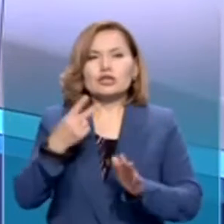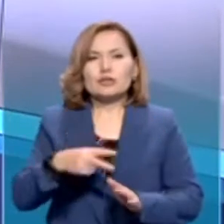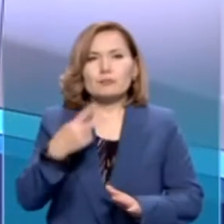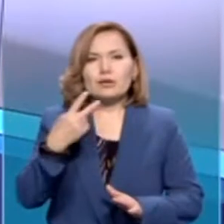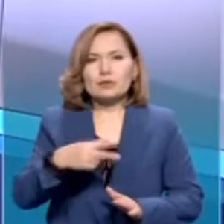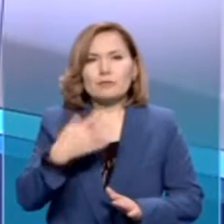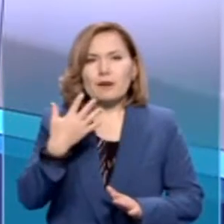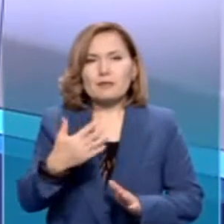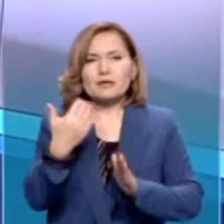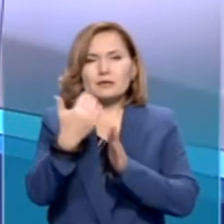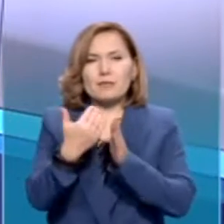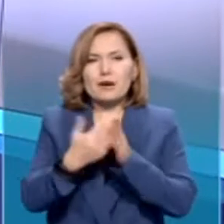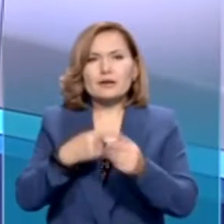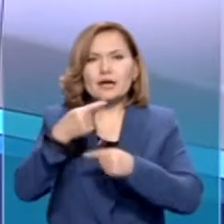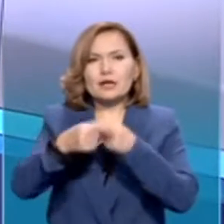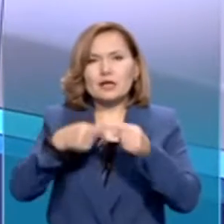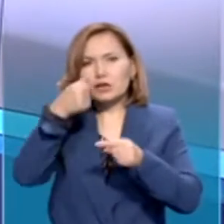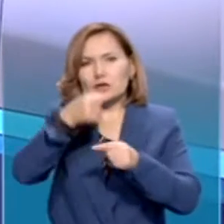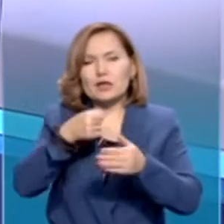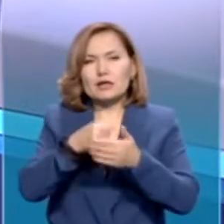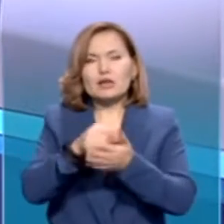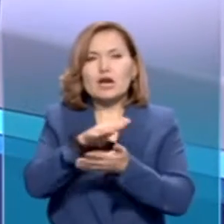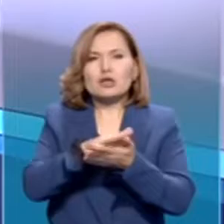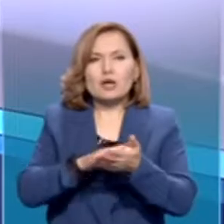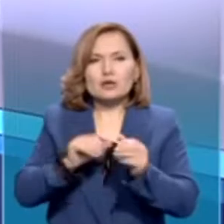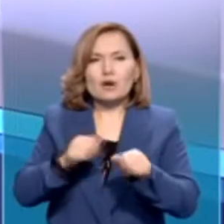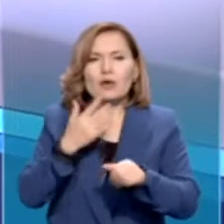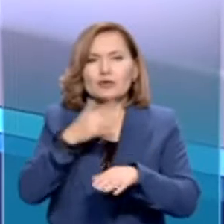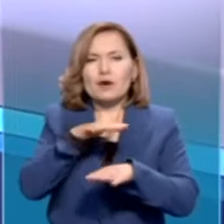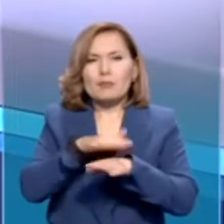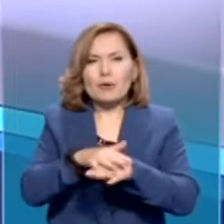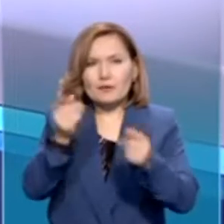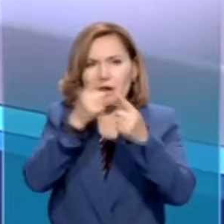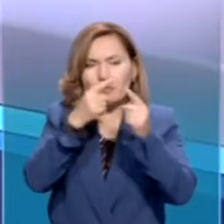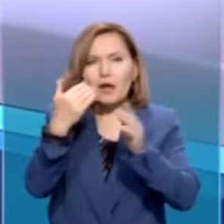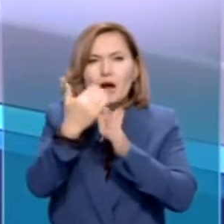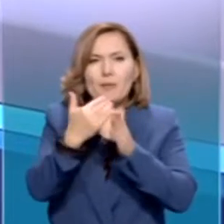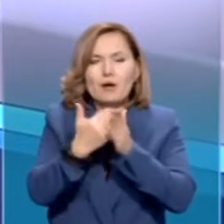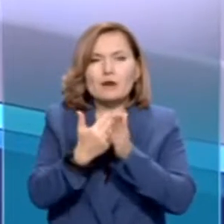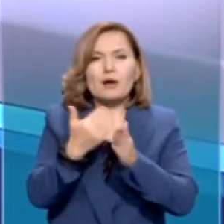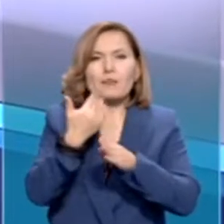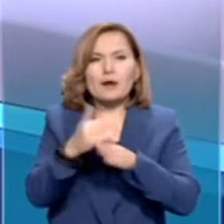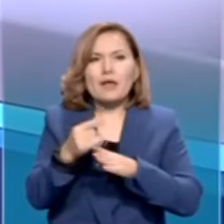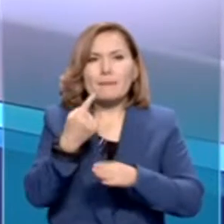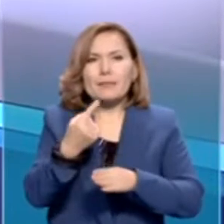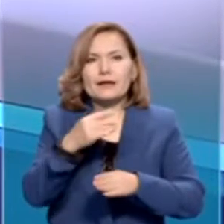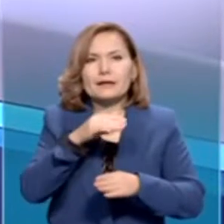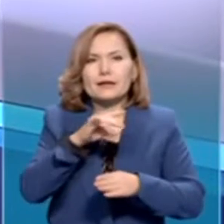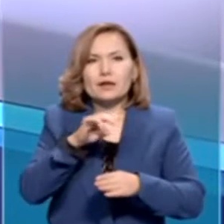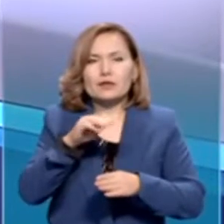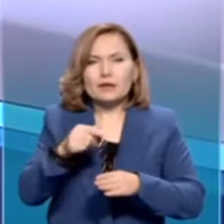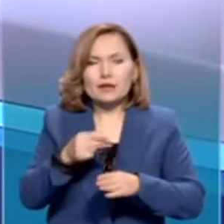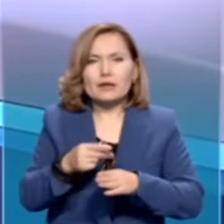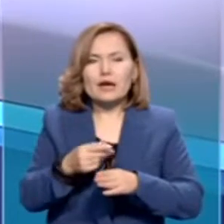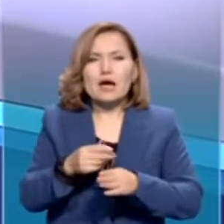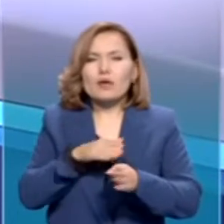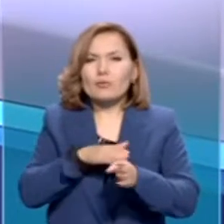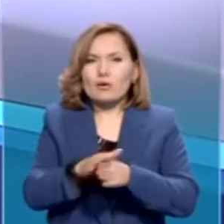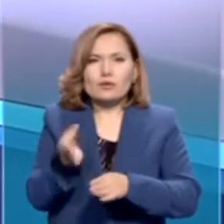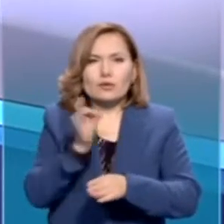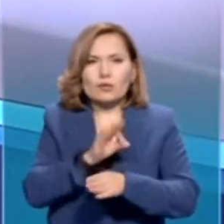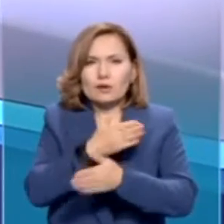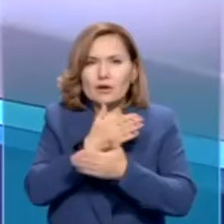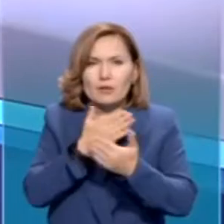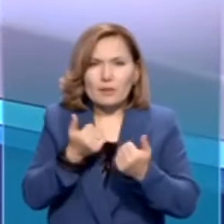7-20-25 бағдарламасы келесі жылға дейін жалғасуы мүмкін. Ұлттық банктің хабарлауынша, бағдарламаға бөлінген 1 триллион теңге әлі толық игерілген жоқ.